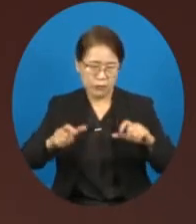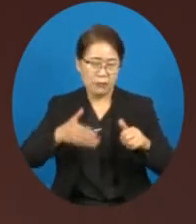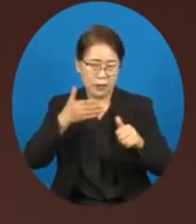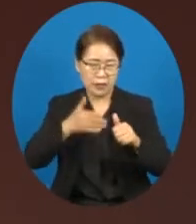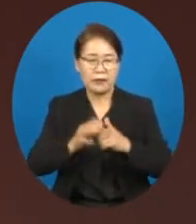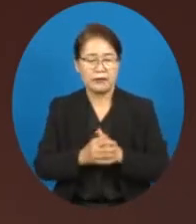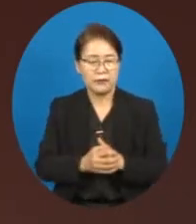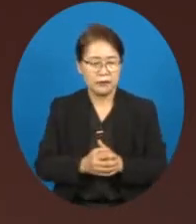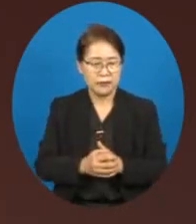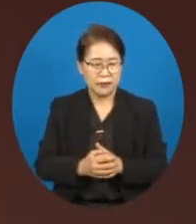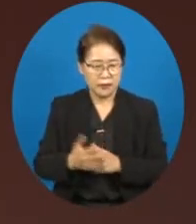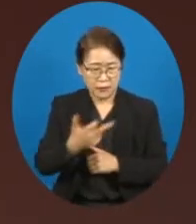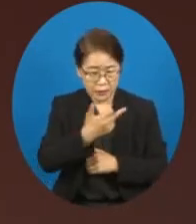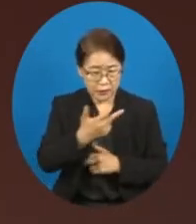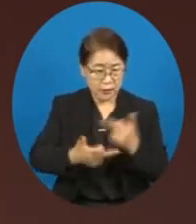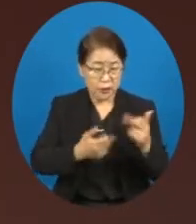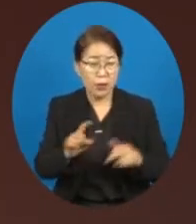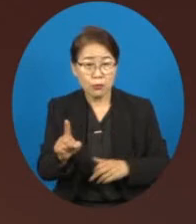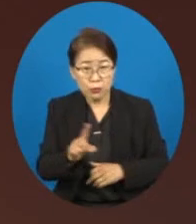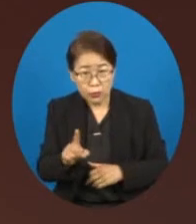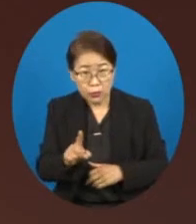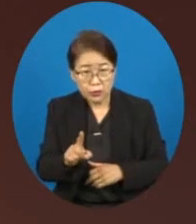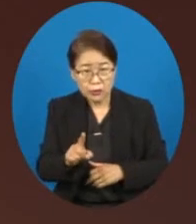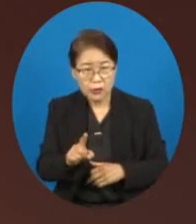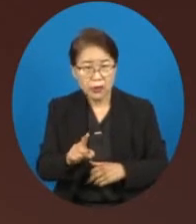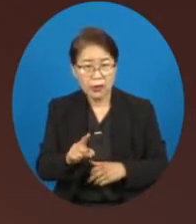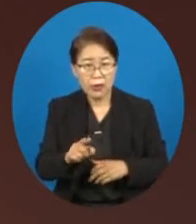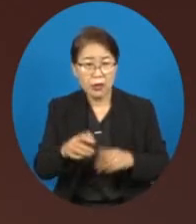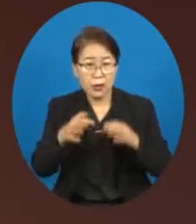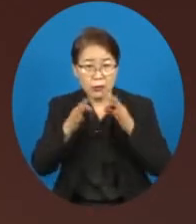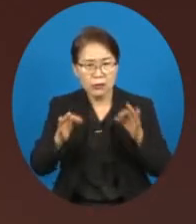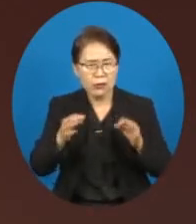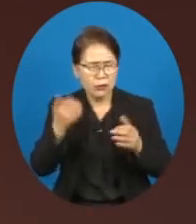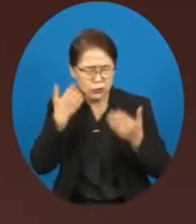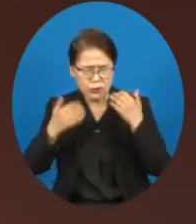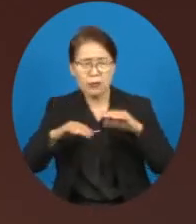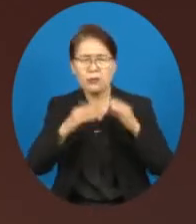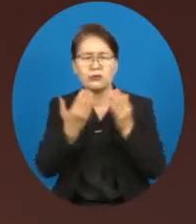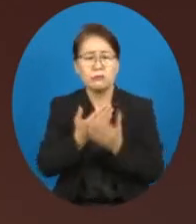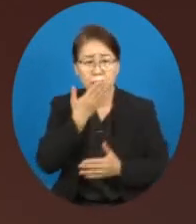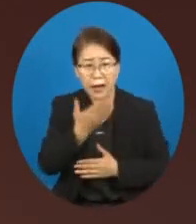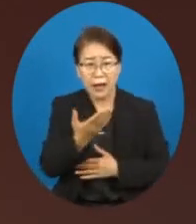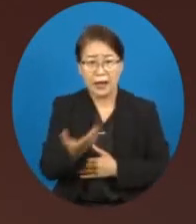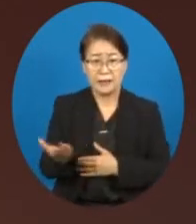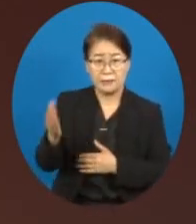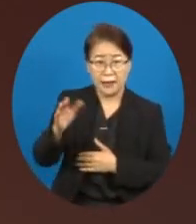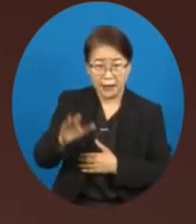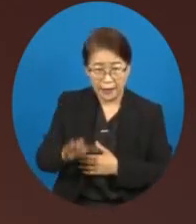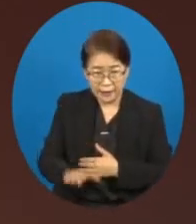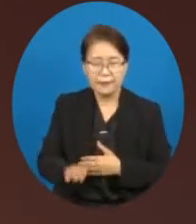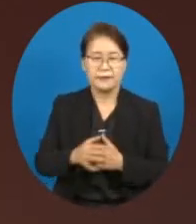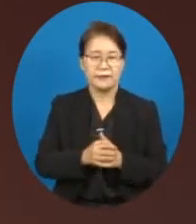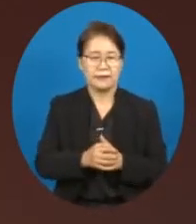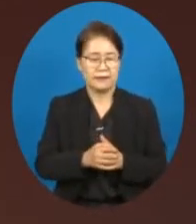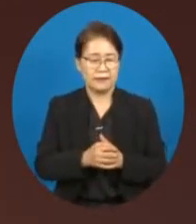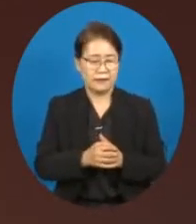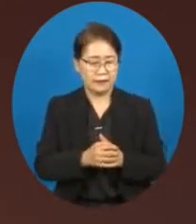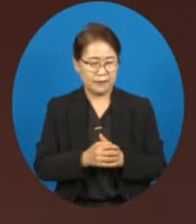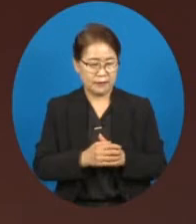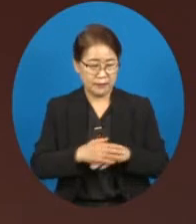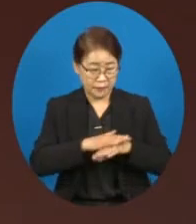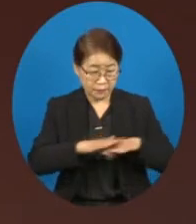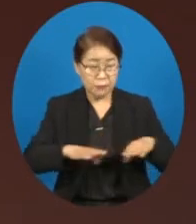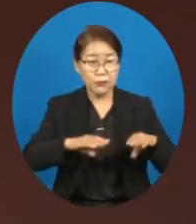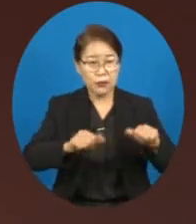큰 산아, 내가 무엇이냐? 여러분, 이렇게 외치는 것은요 누구나 할 수 있어요. 그러나 평지가 되리라고